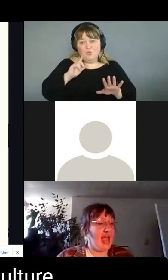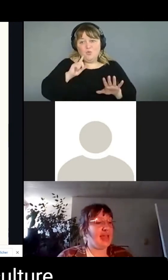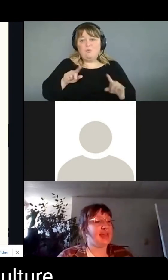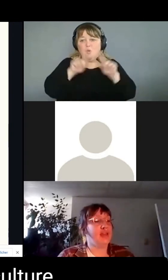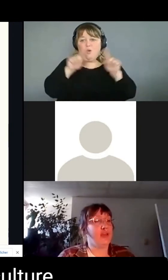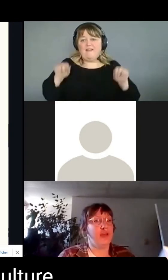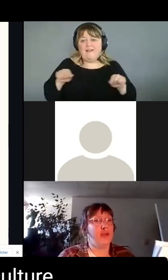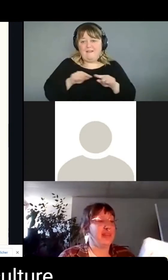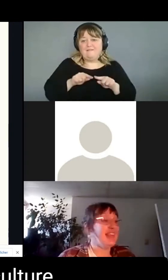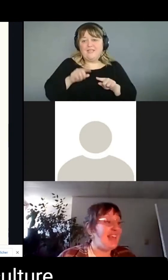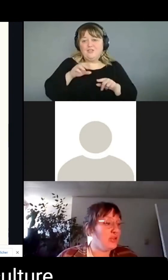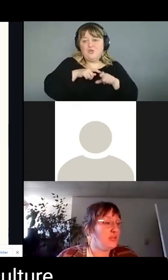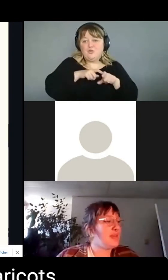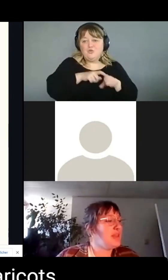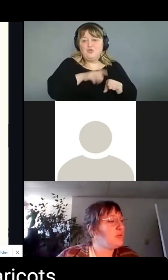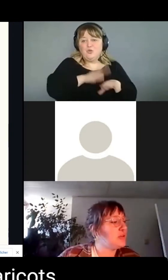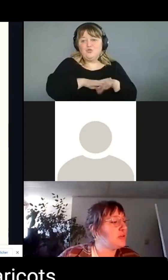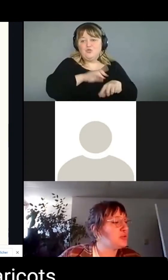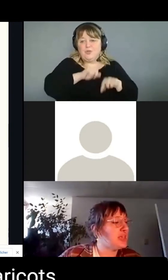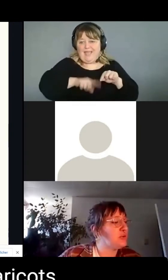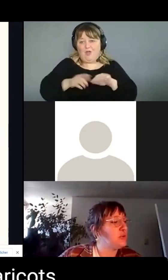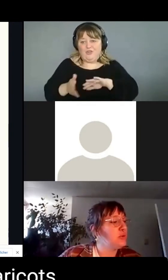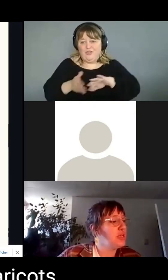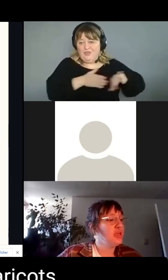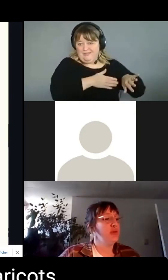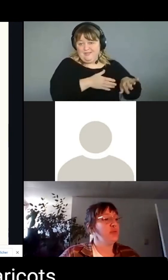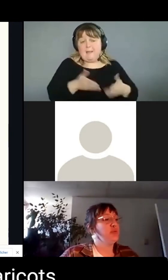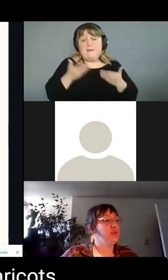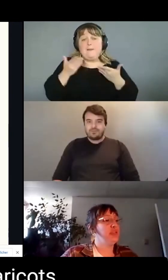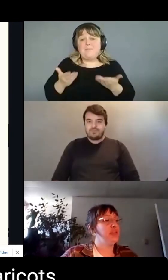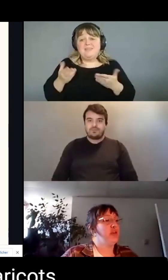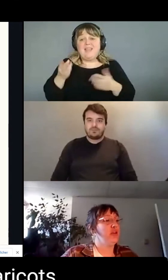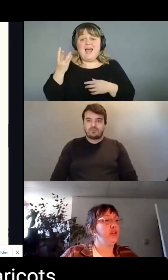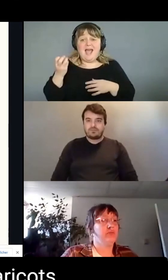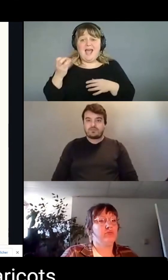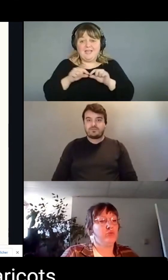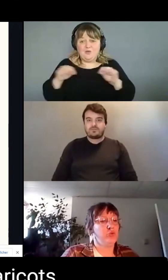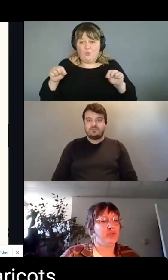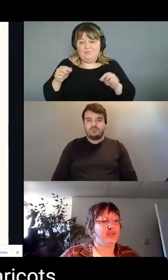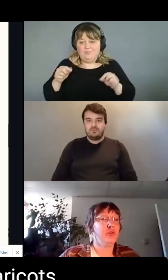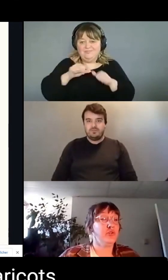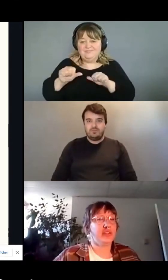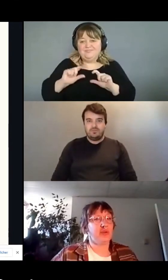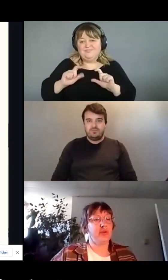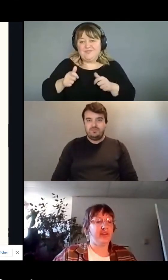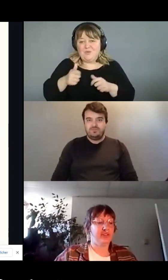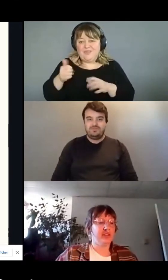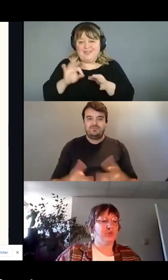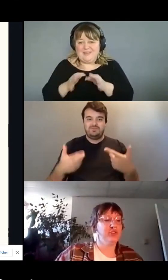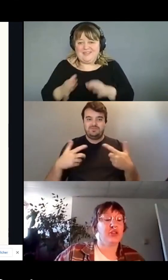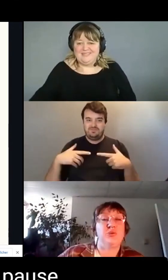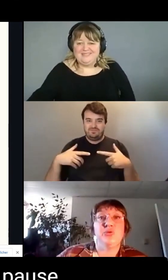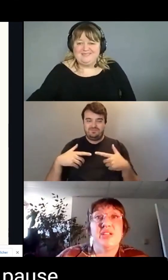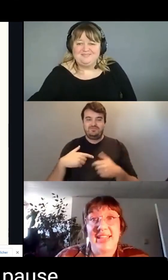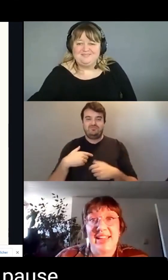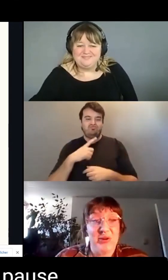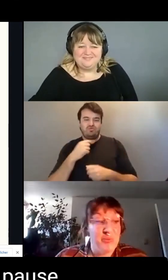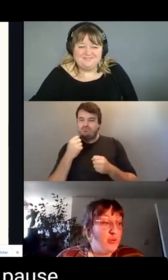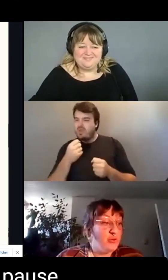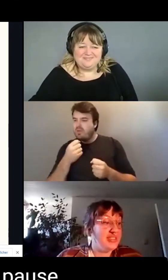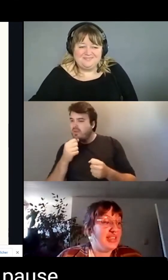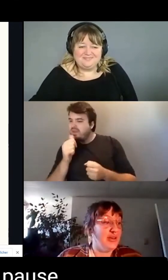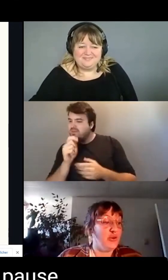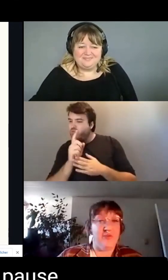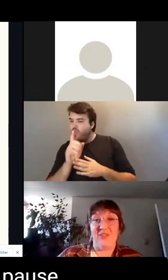les carottes. Maintenant, on est rendu aux haricots. Puis, Je suis sûre que je vais être capable de faire ça en 10 minutes. Ensuite, je vous laisserai aller